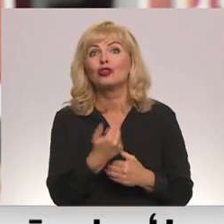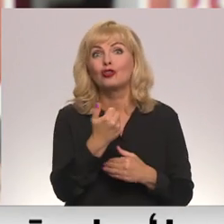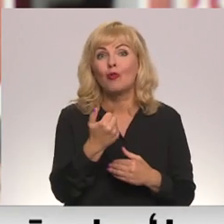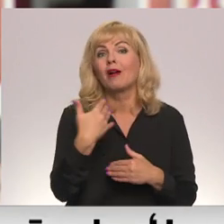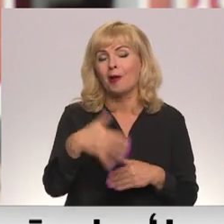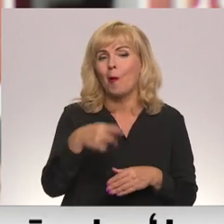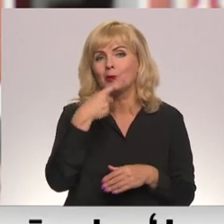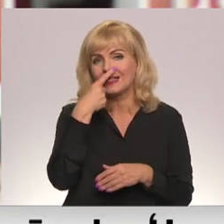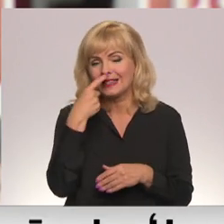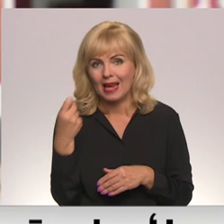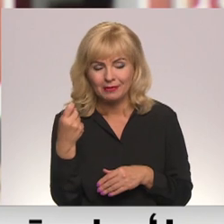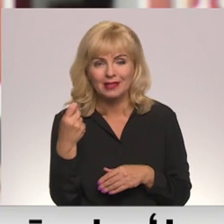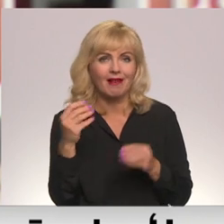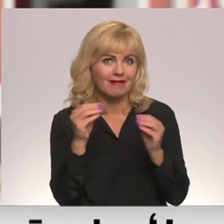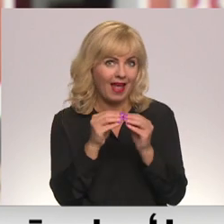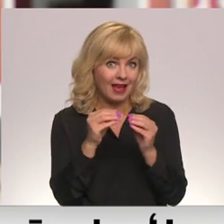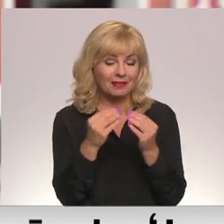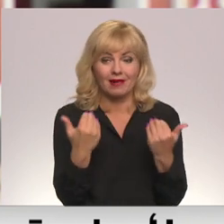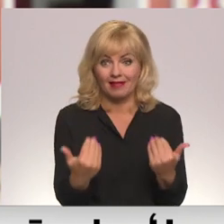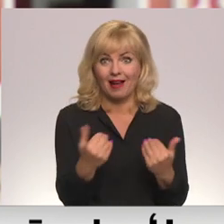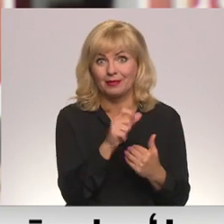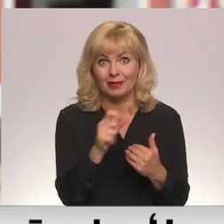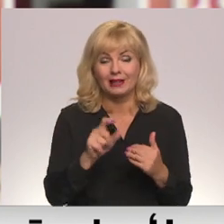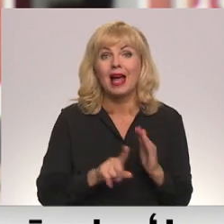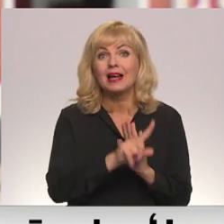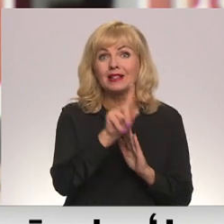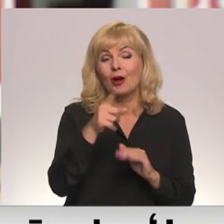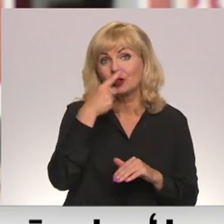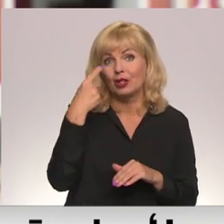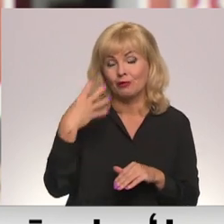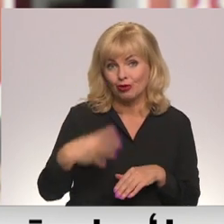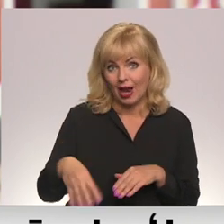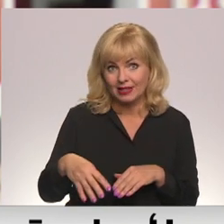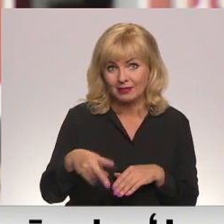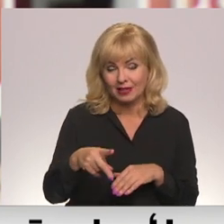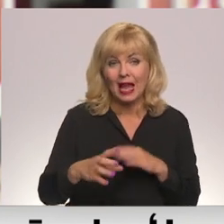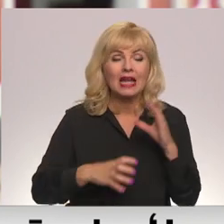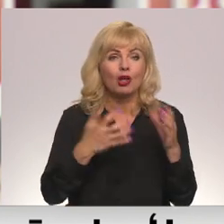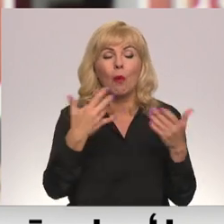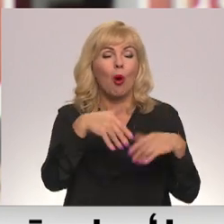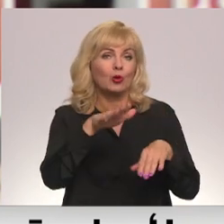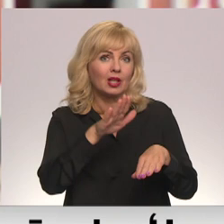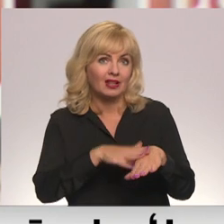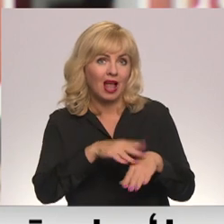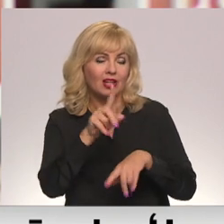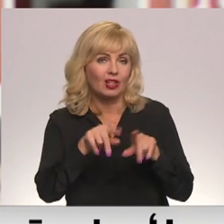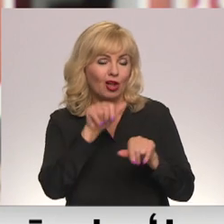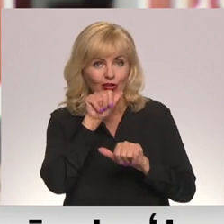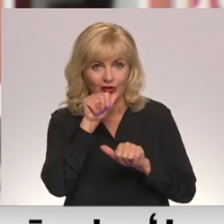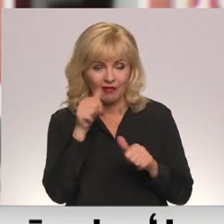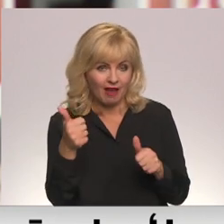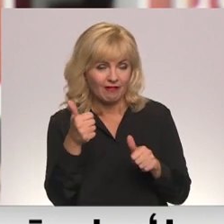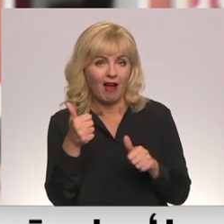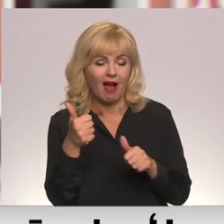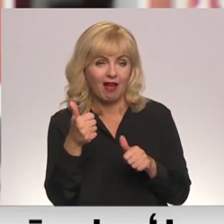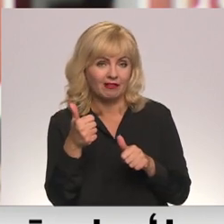par 110 uz šo brīdi. Sākotnēji mums bija 140, bet dēļ ģeopolitiskās situācijas daži, tā teikt, neorganizē šos reizes. Jo